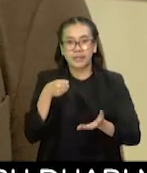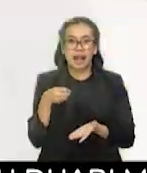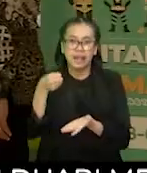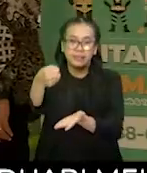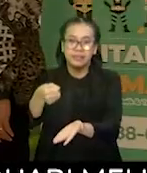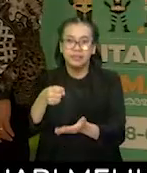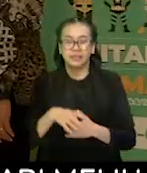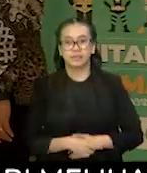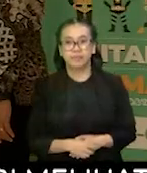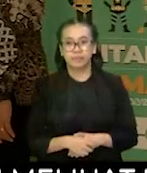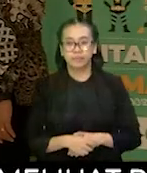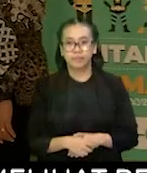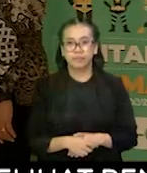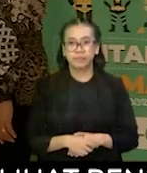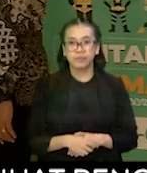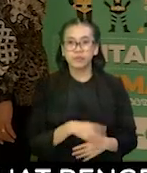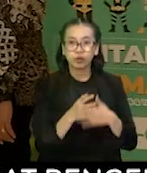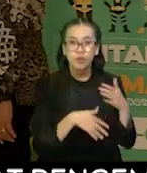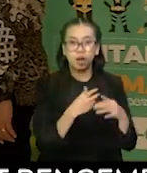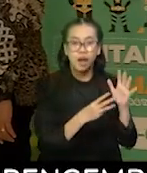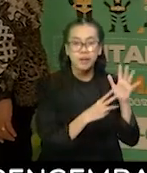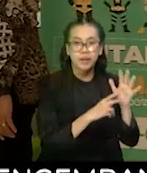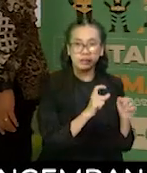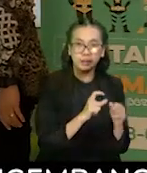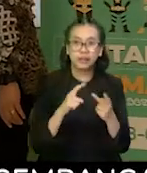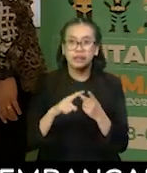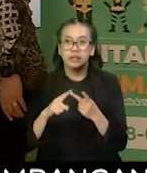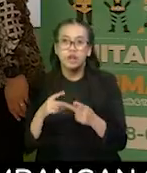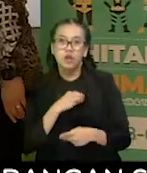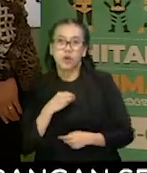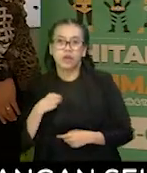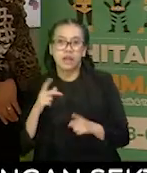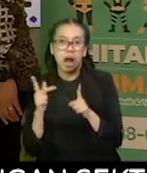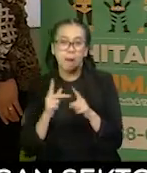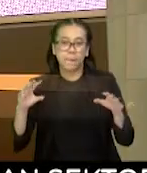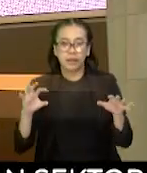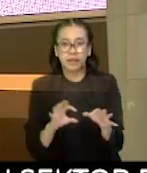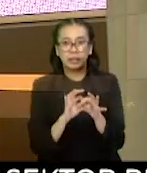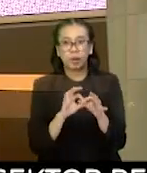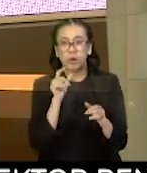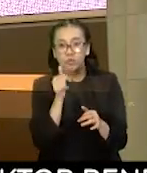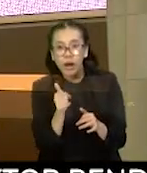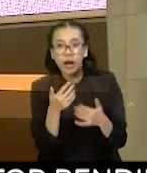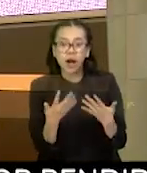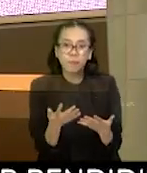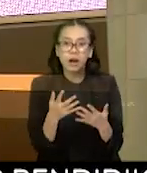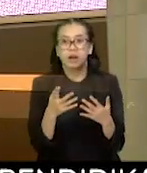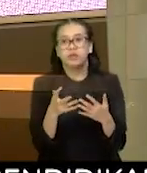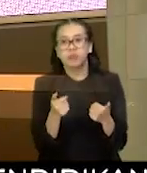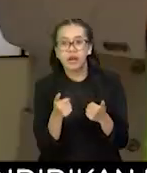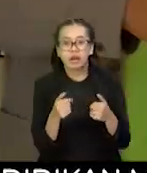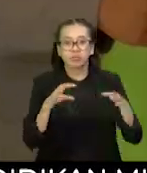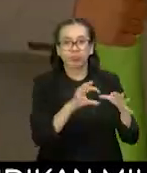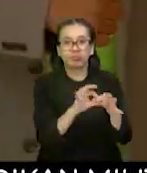siaga. Kerjasama ini bagi MNC Life merupakan komitmen untuk terus berinovasi, meningkatkan jaringan kerjasama dengan beberapa